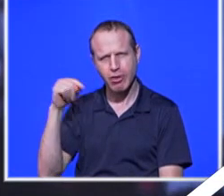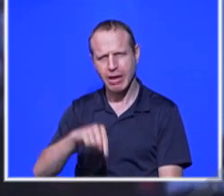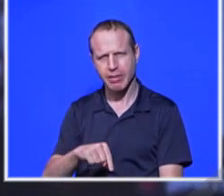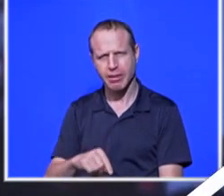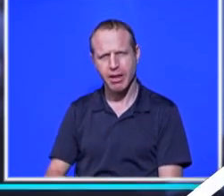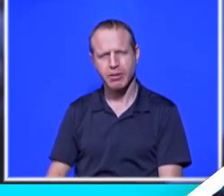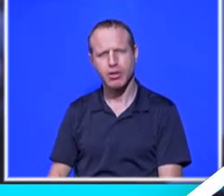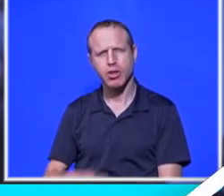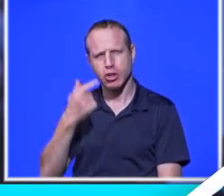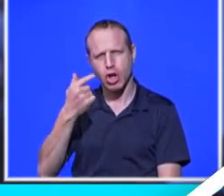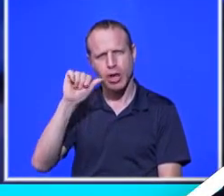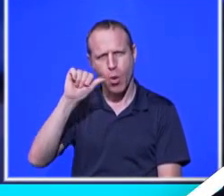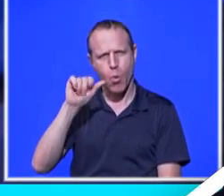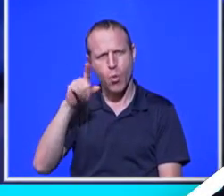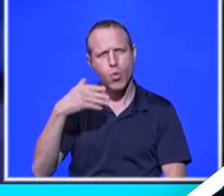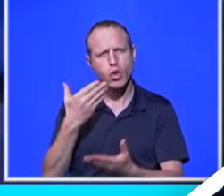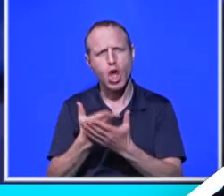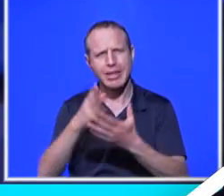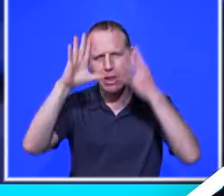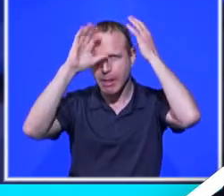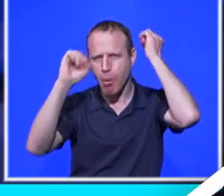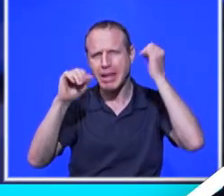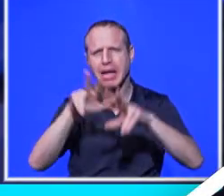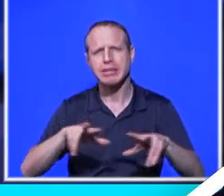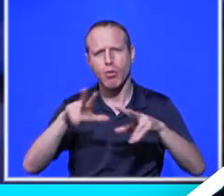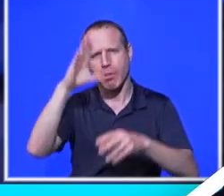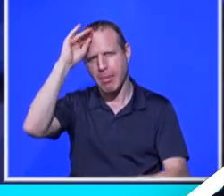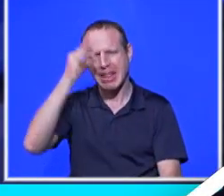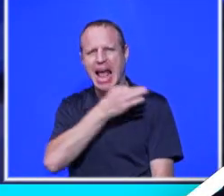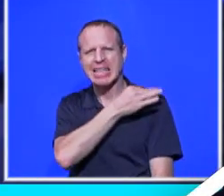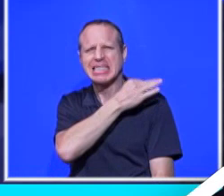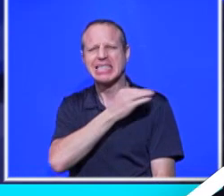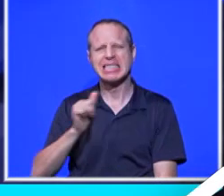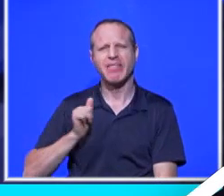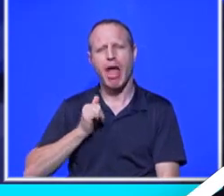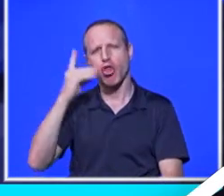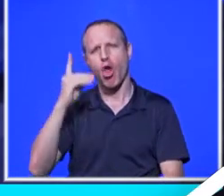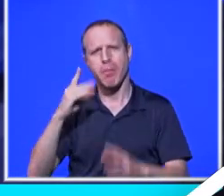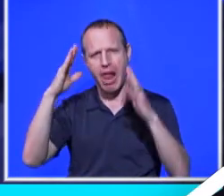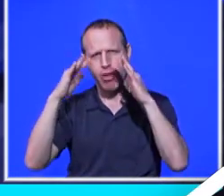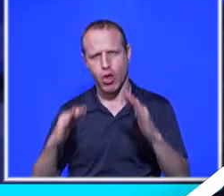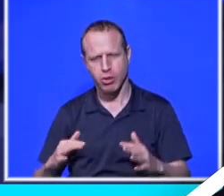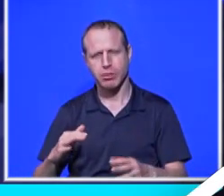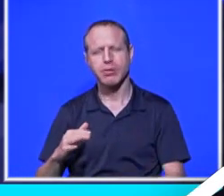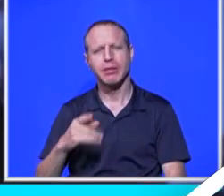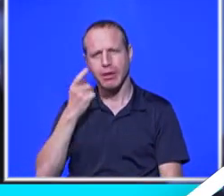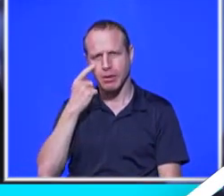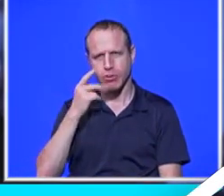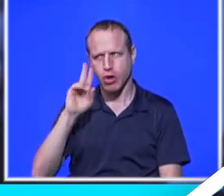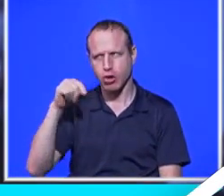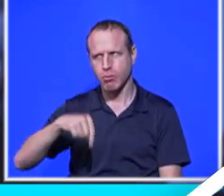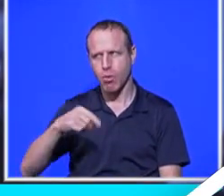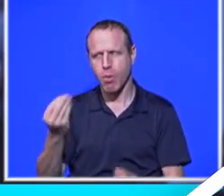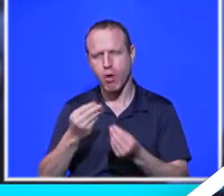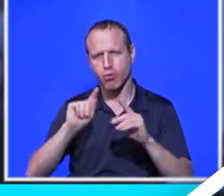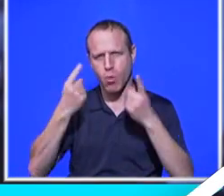אני ג'וני אלחורי, הוא יועץ לדיפלומטיה ציבורית ובן לקצין צדל. תראה, יש פה משהו